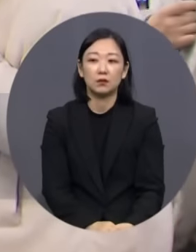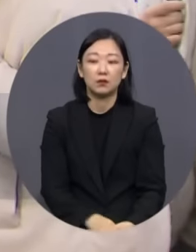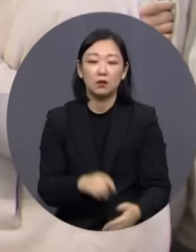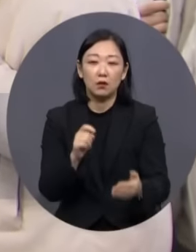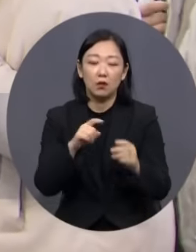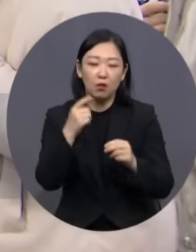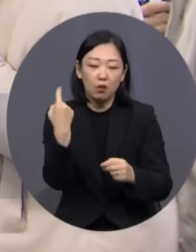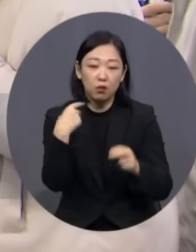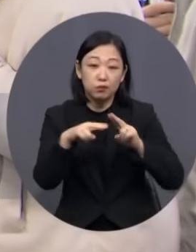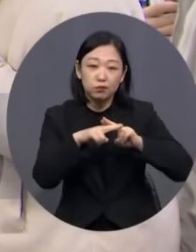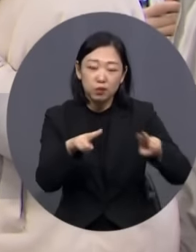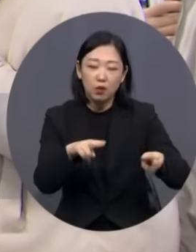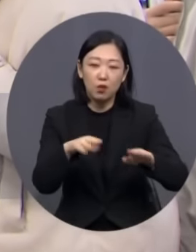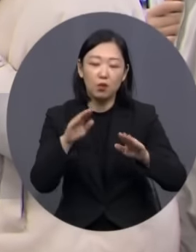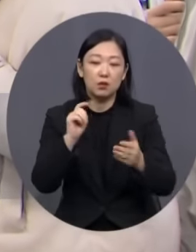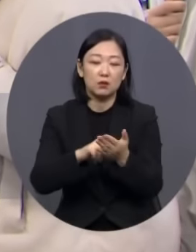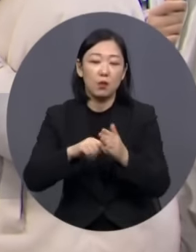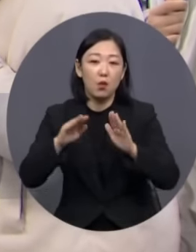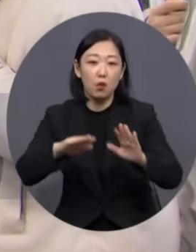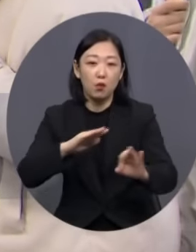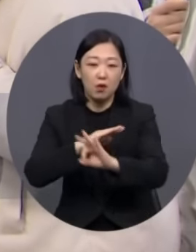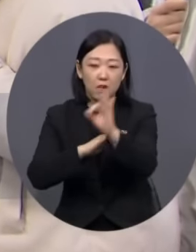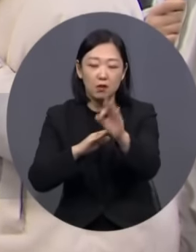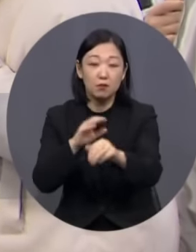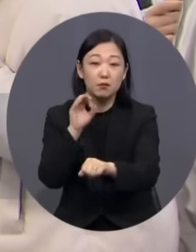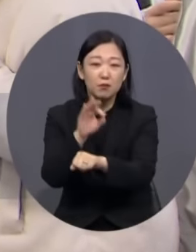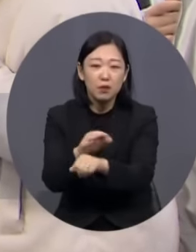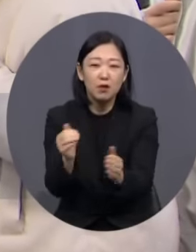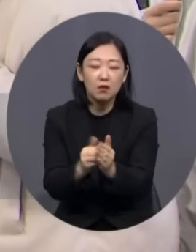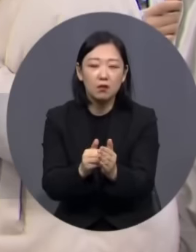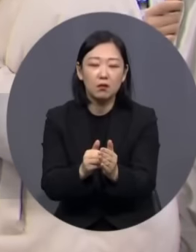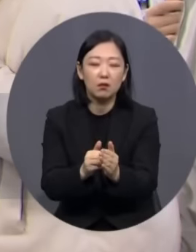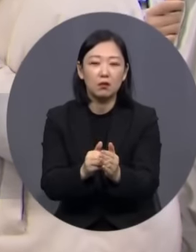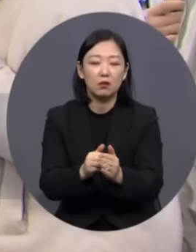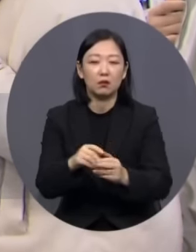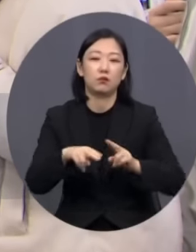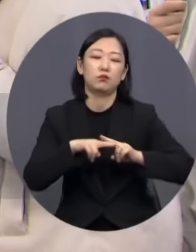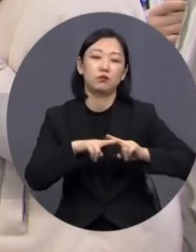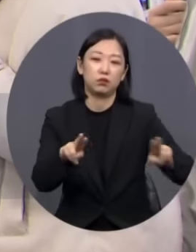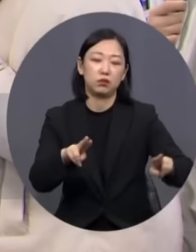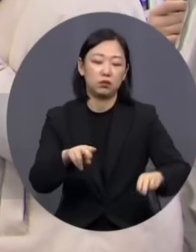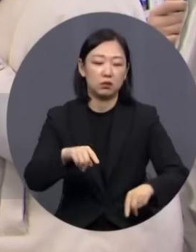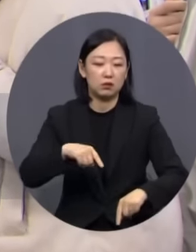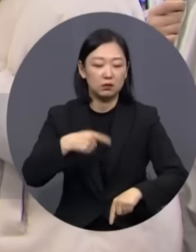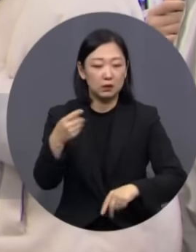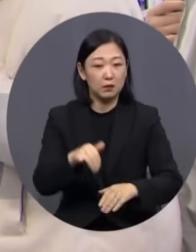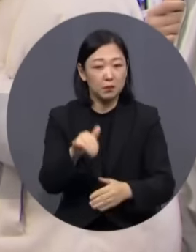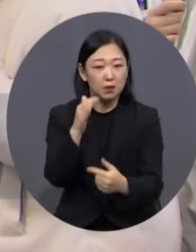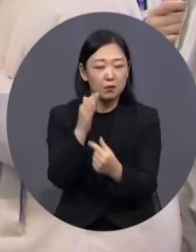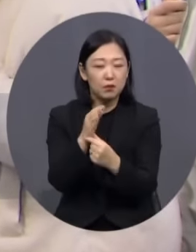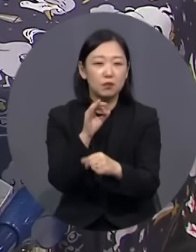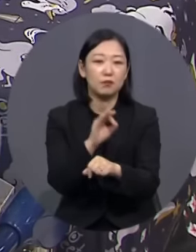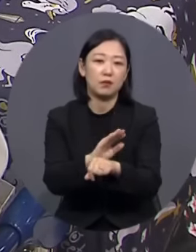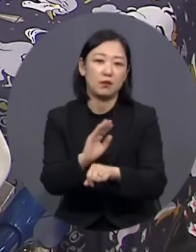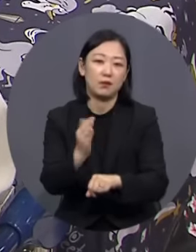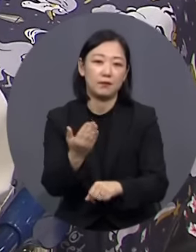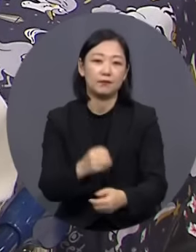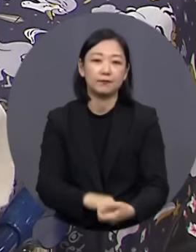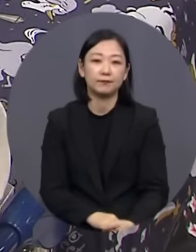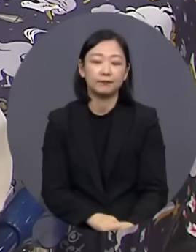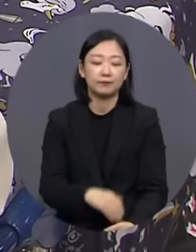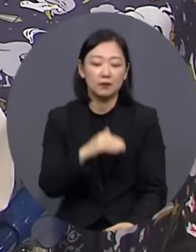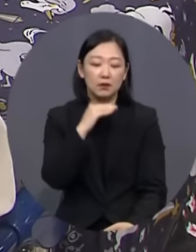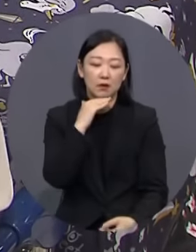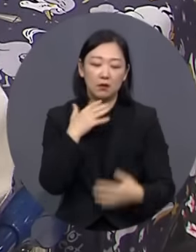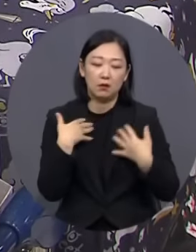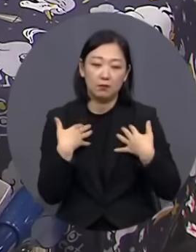걸 잡아놨었는데 이것도 이제 결항이 돼가지고 지금 다음 비행기를 빨리 최대한 빨리 찾으려고 서 있고요. 기다림에